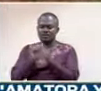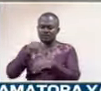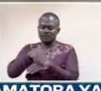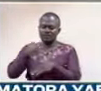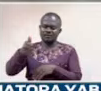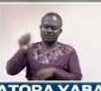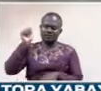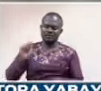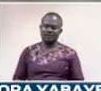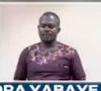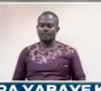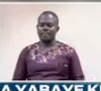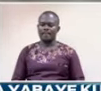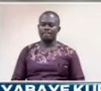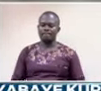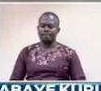n'ibyoherezwayo. Niba dushobora